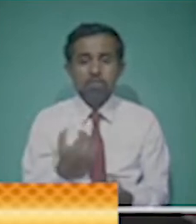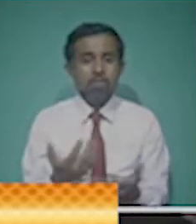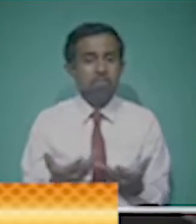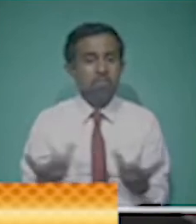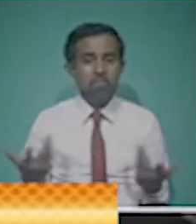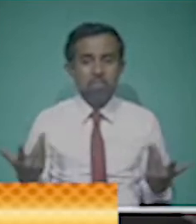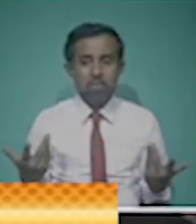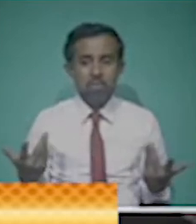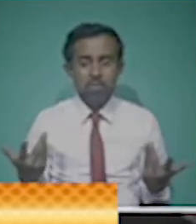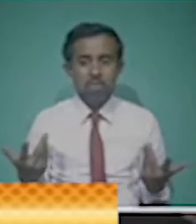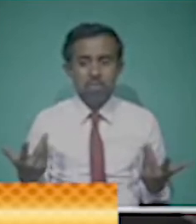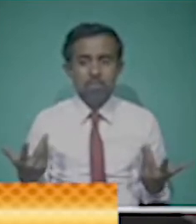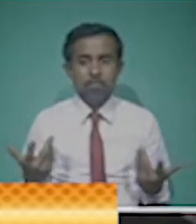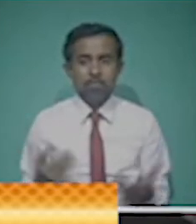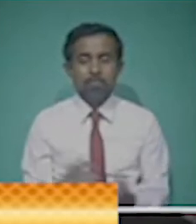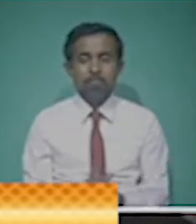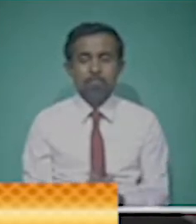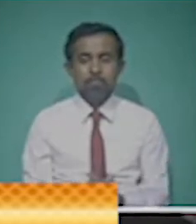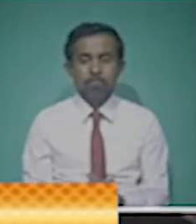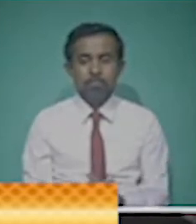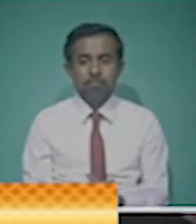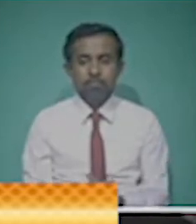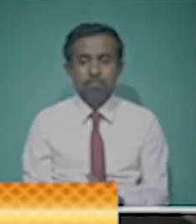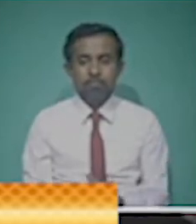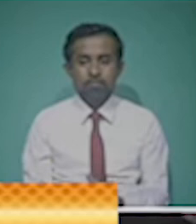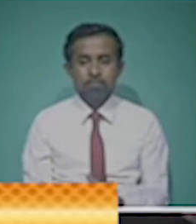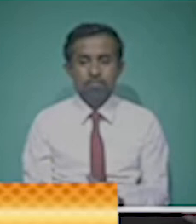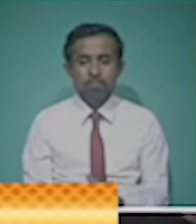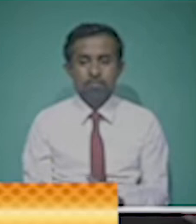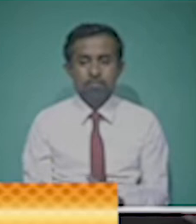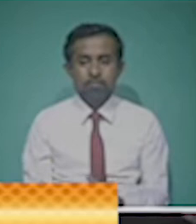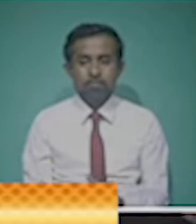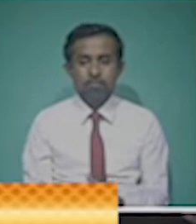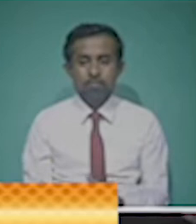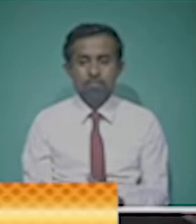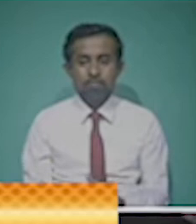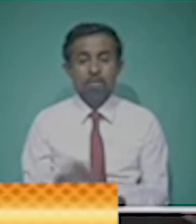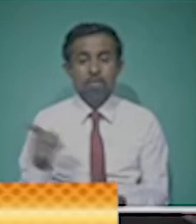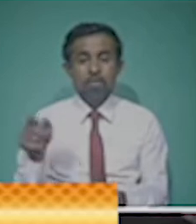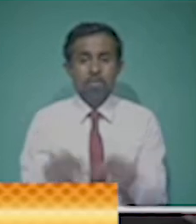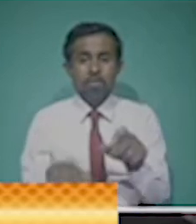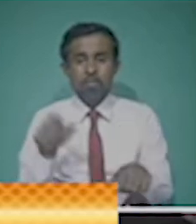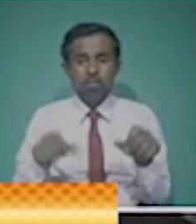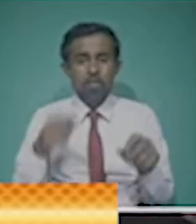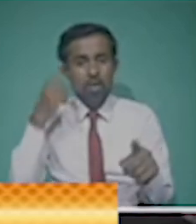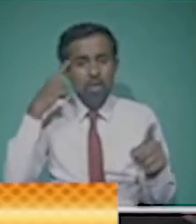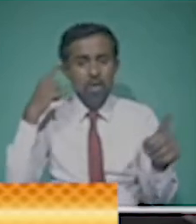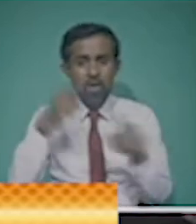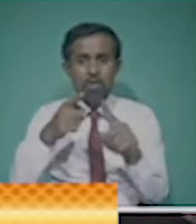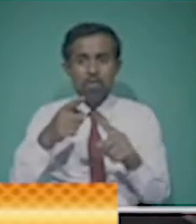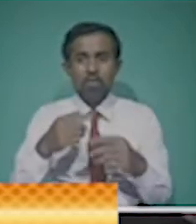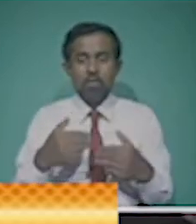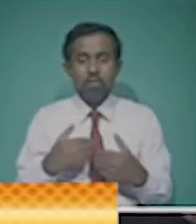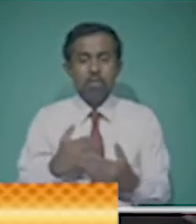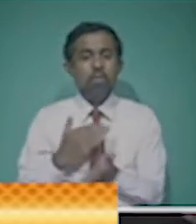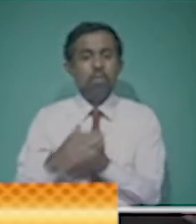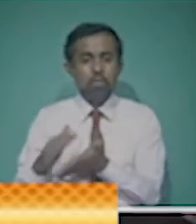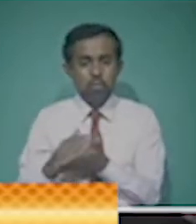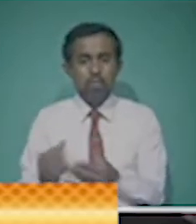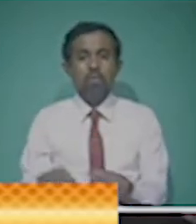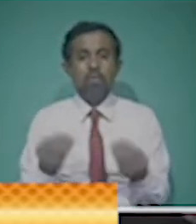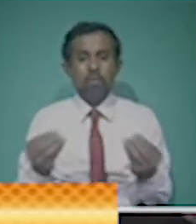சந்தர்ப்பத்தை நீங்கள் பெற்றுக்கொள்ள வேண்டும் என்பதை நாங்கள் ஒன்று கேட்டுக்கொள்கின்றேன். நாளைக்கின்ற சந்திரிகா பண்டார நாயக்கா